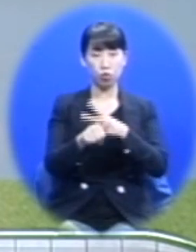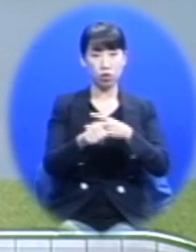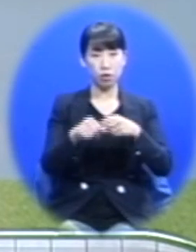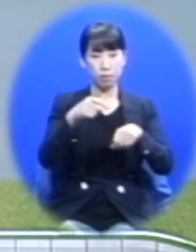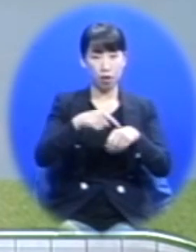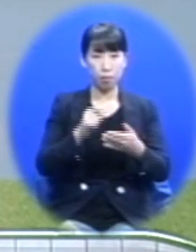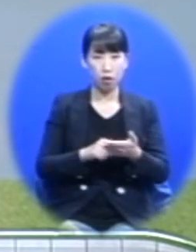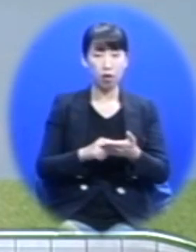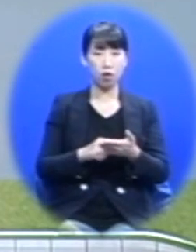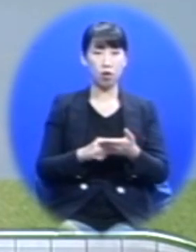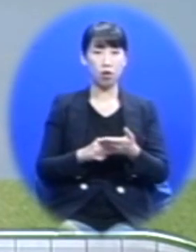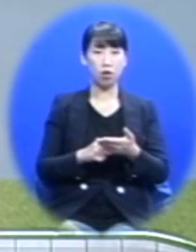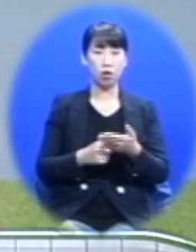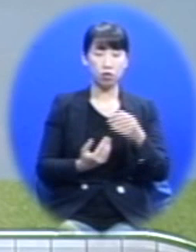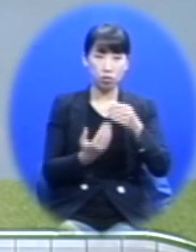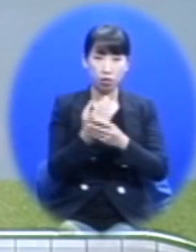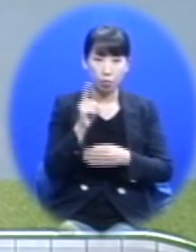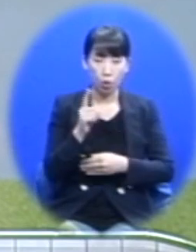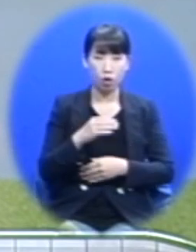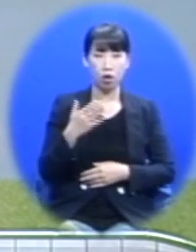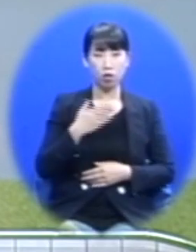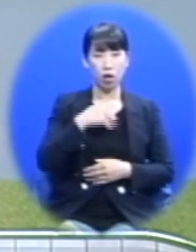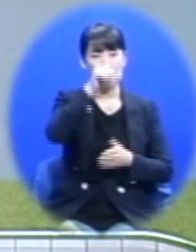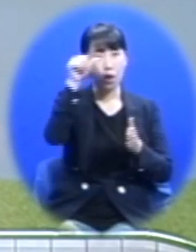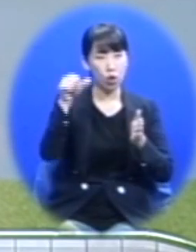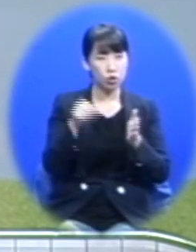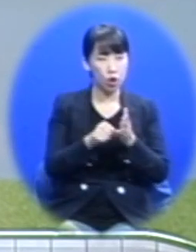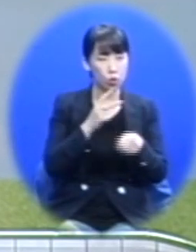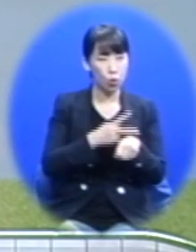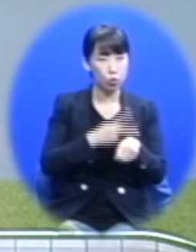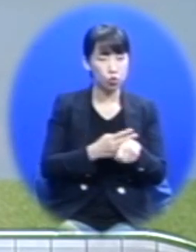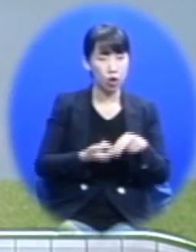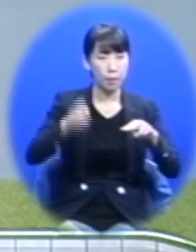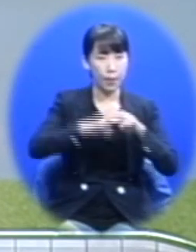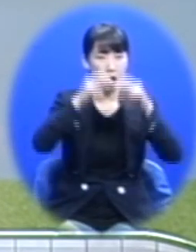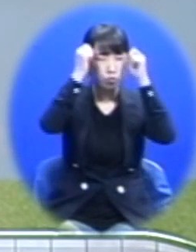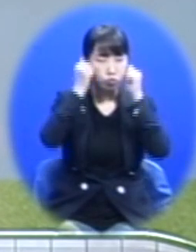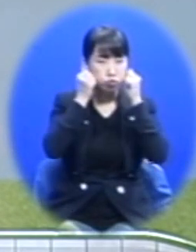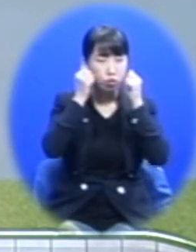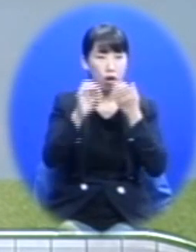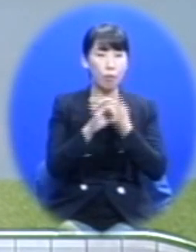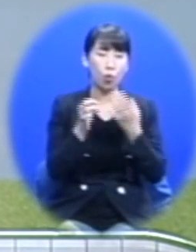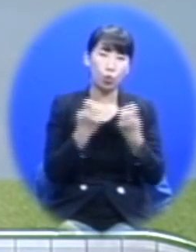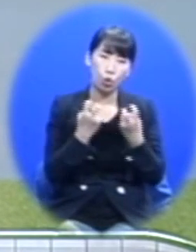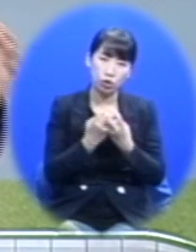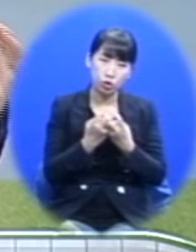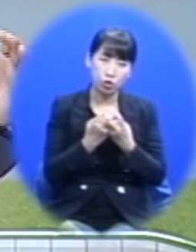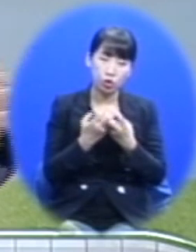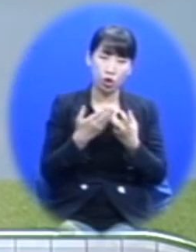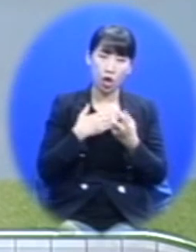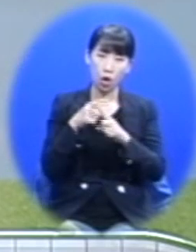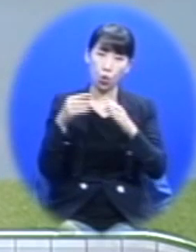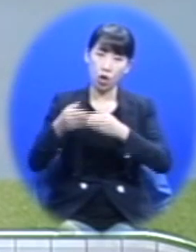내가 이 종신 교수가 되려면 그러면 내가 이렇게 주의 일 하는 것을